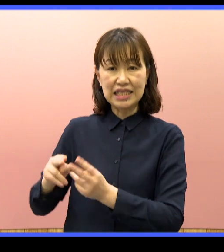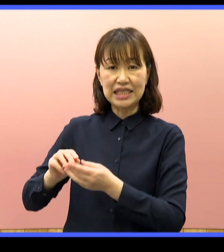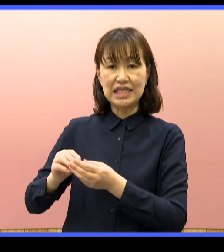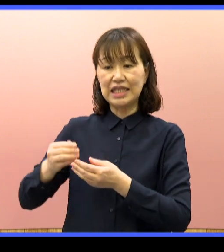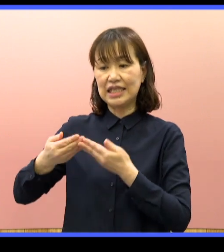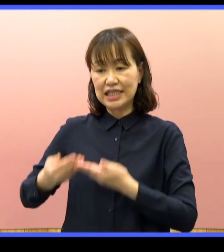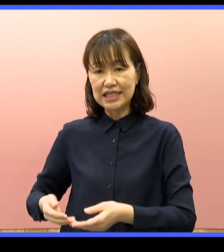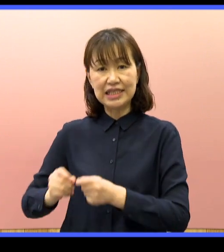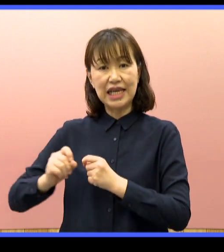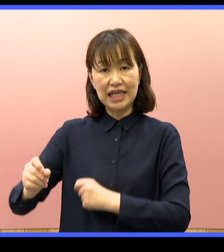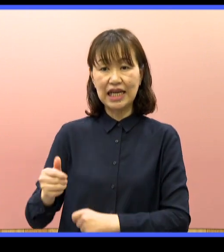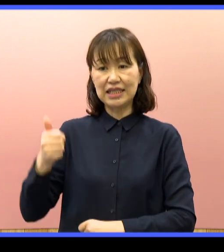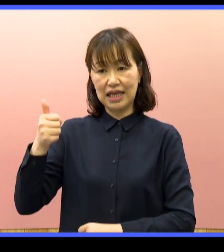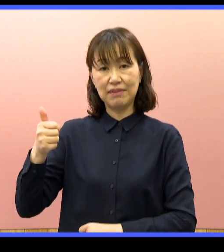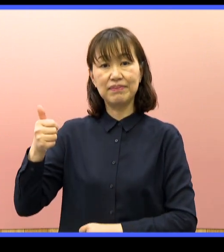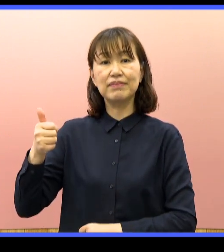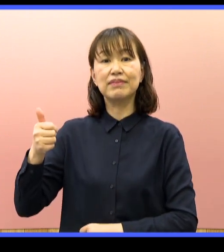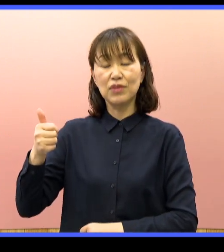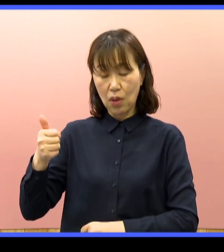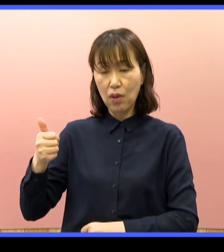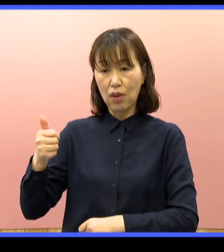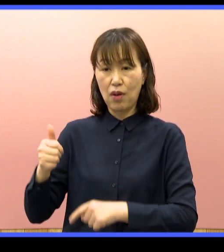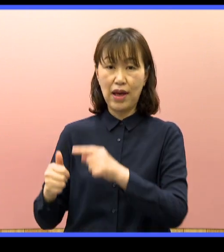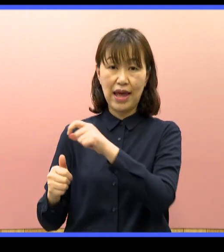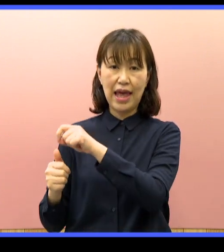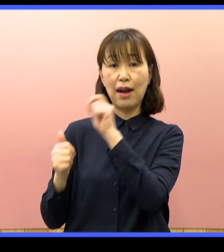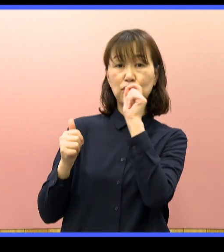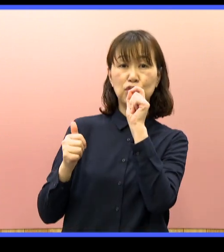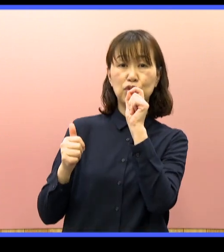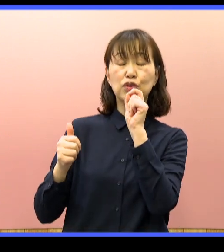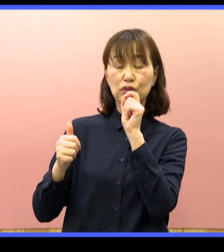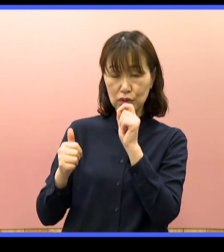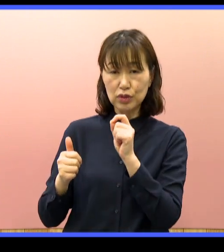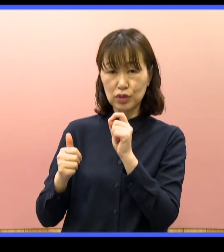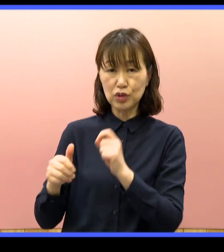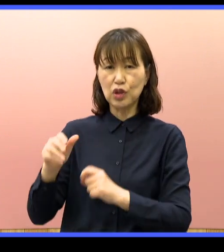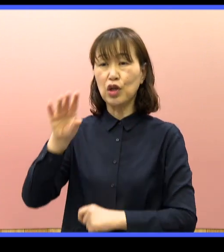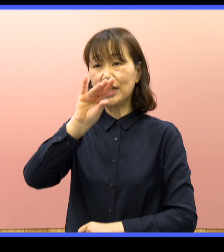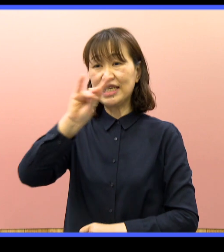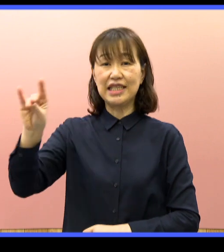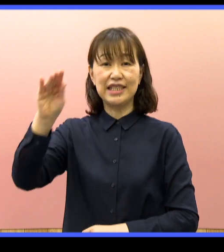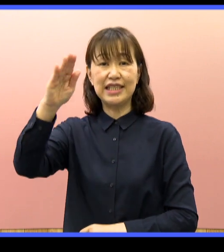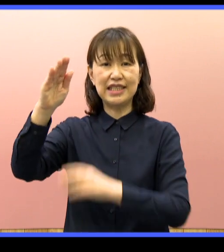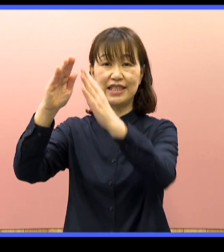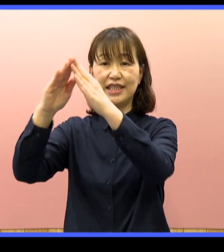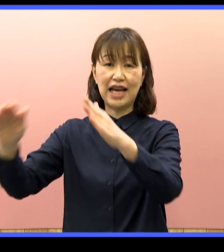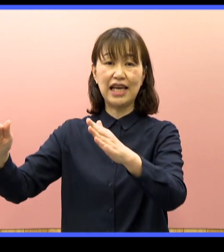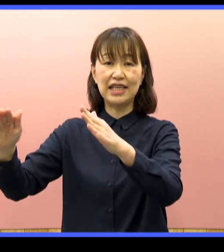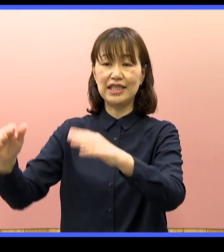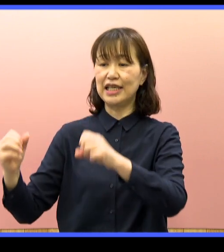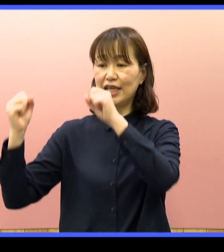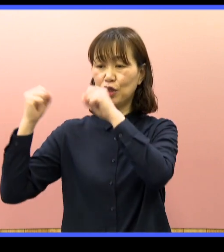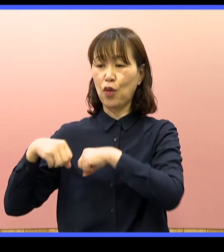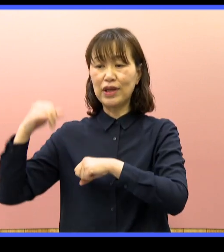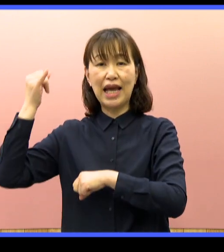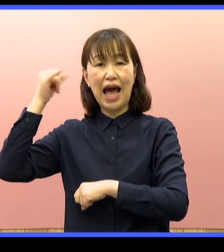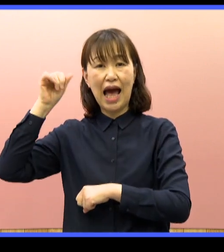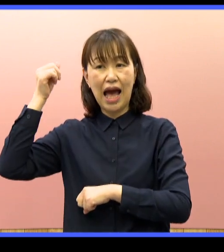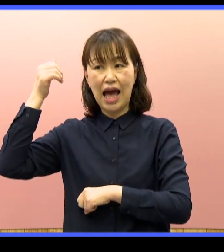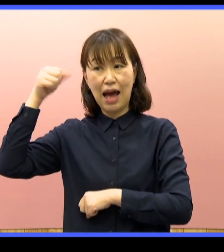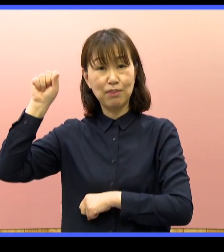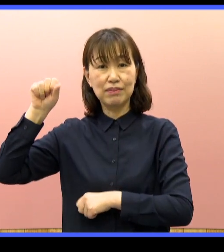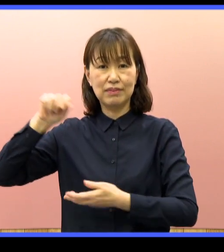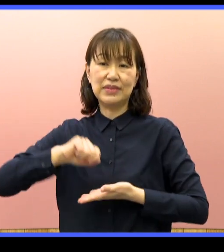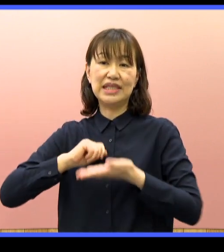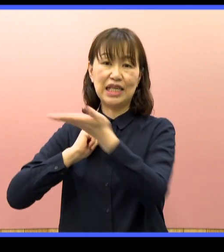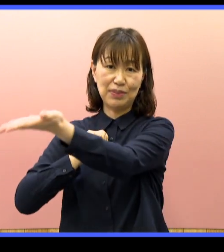会定例会の最終日3月22日に同意議案として上程させていただきます。なお高